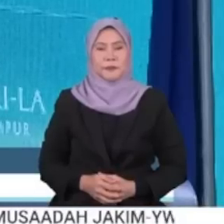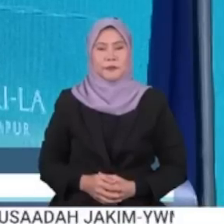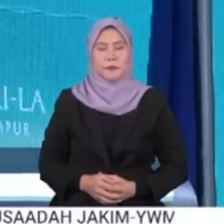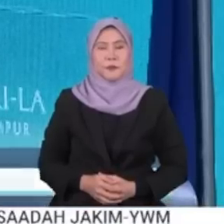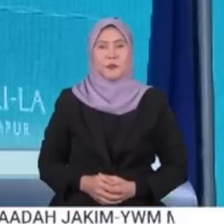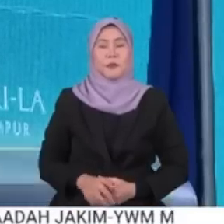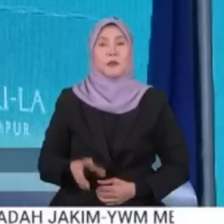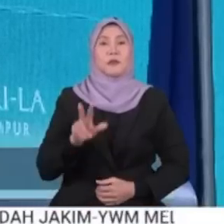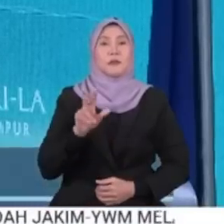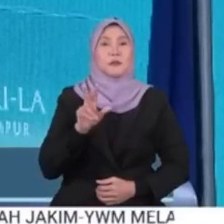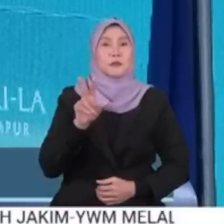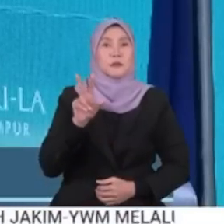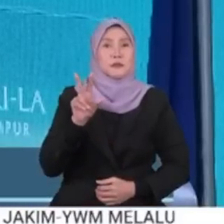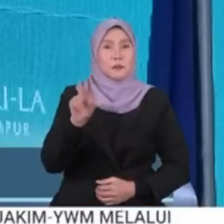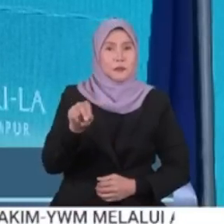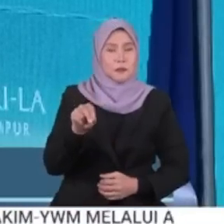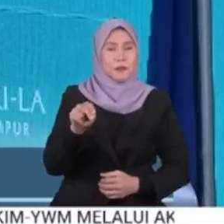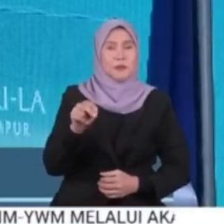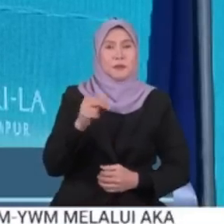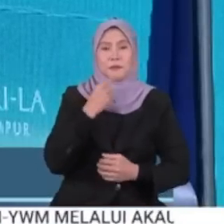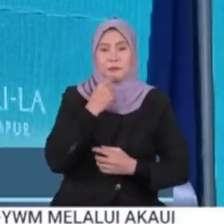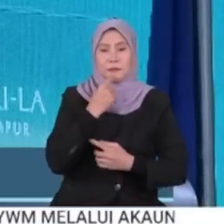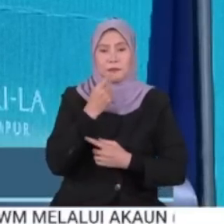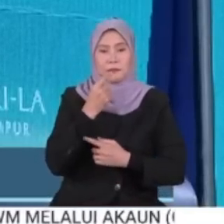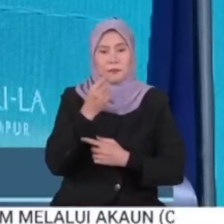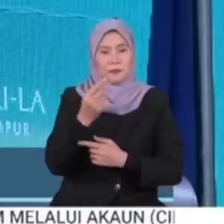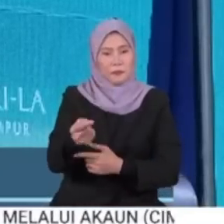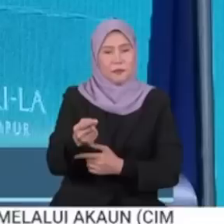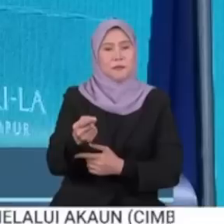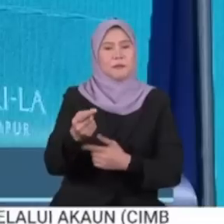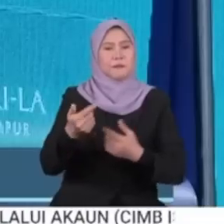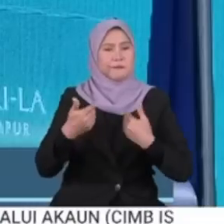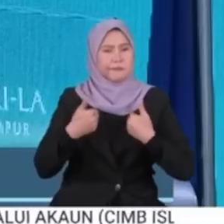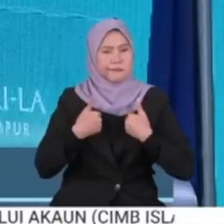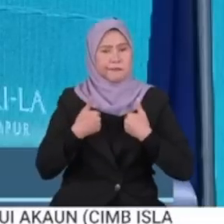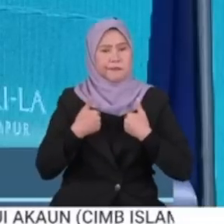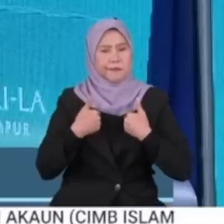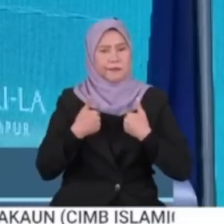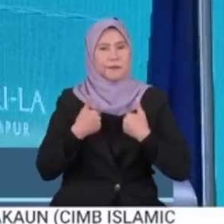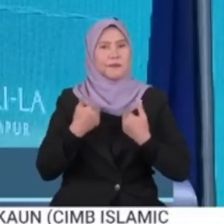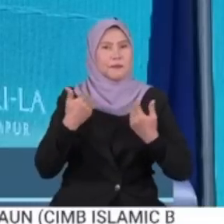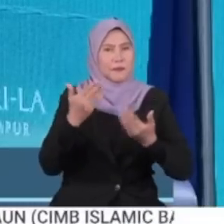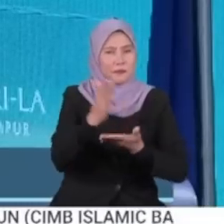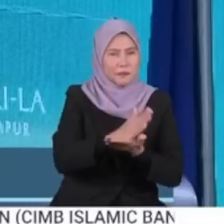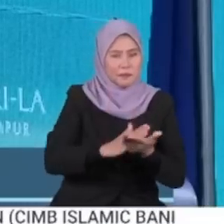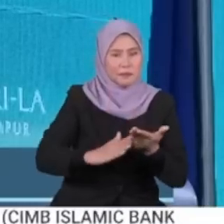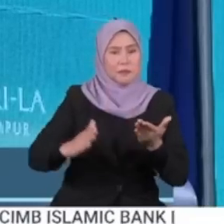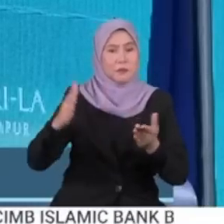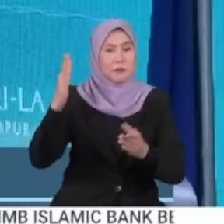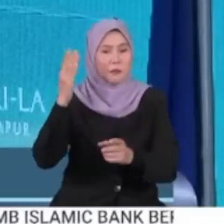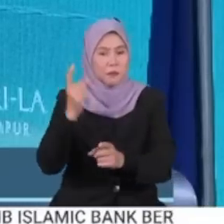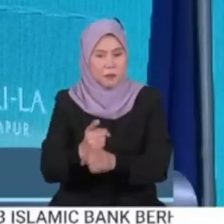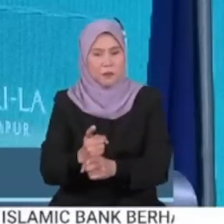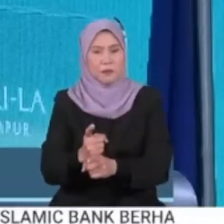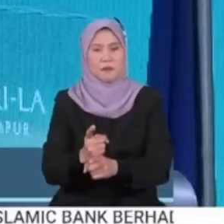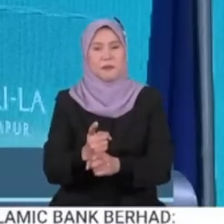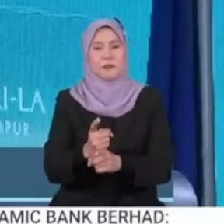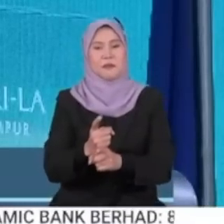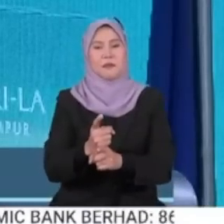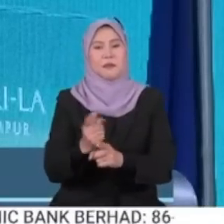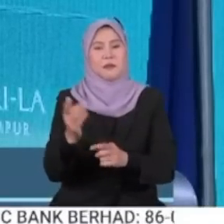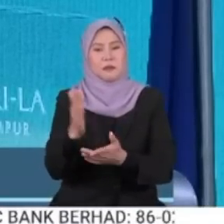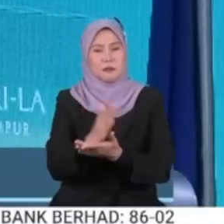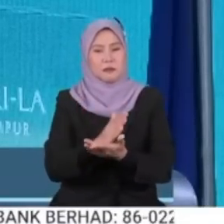There is not an one iota of truth in these scurrilous allegations, which are now being repeated